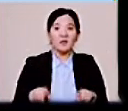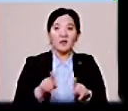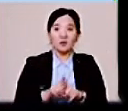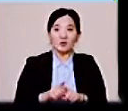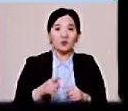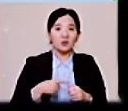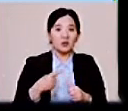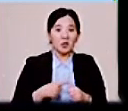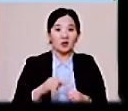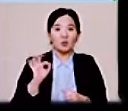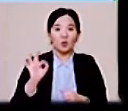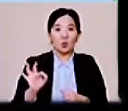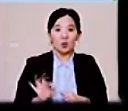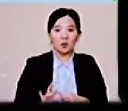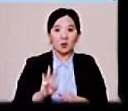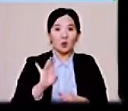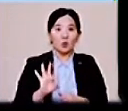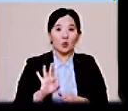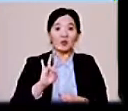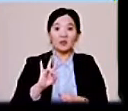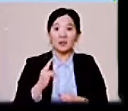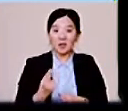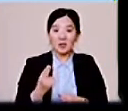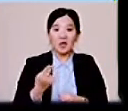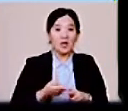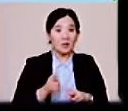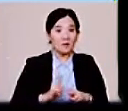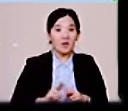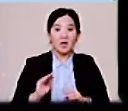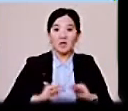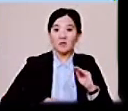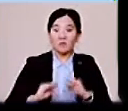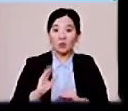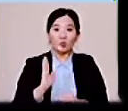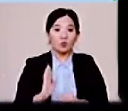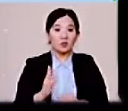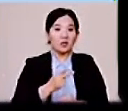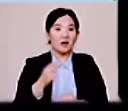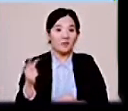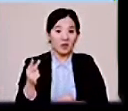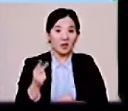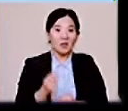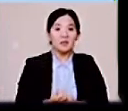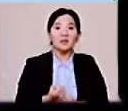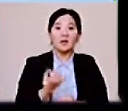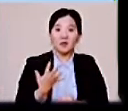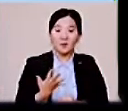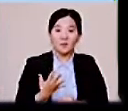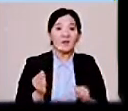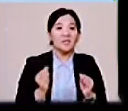значит, процентная концентрация данного раствора будет равна скольки?